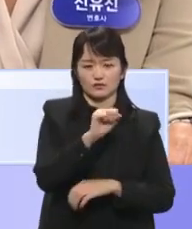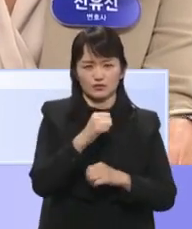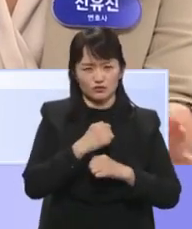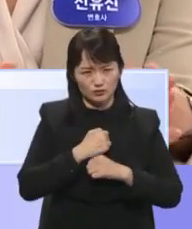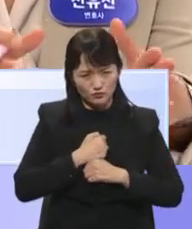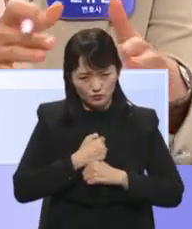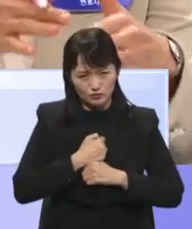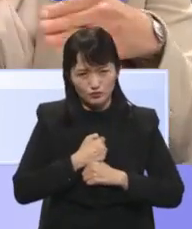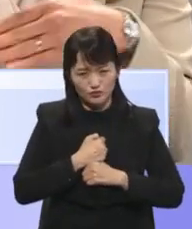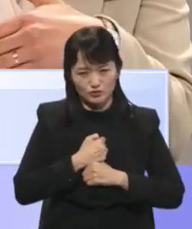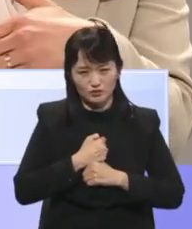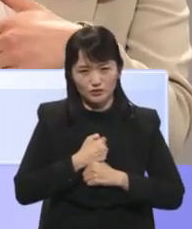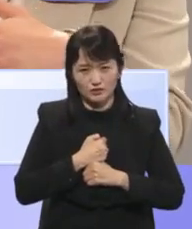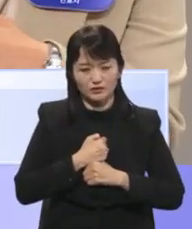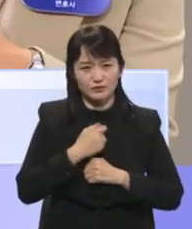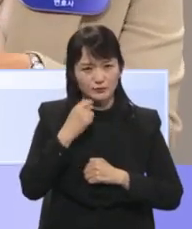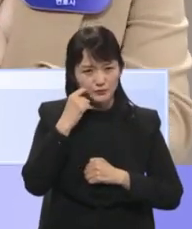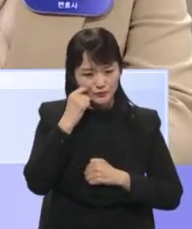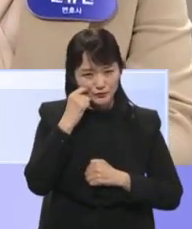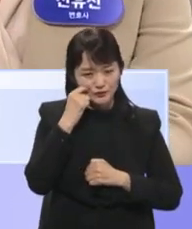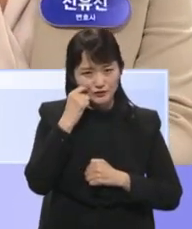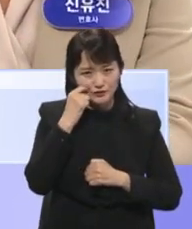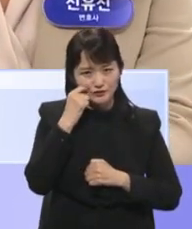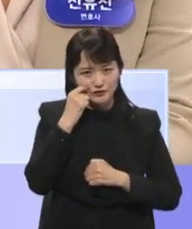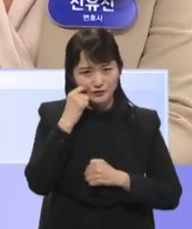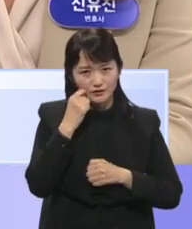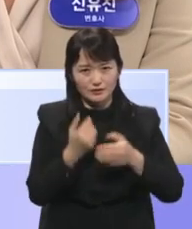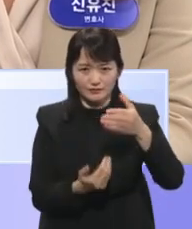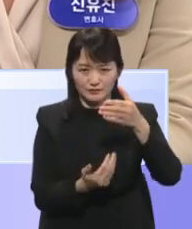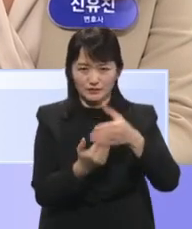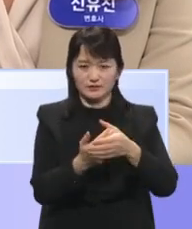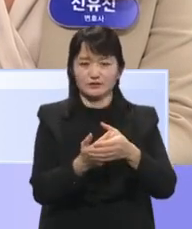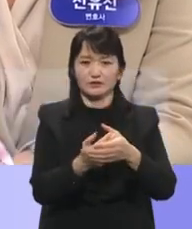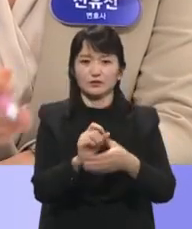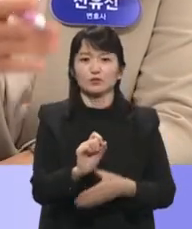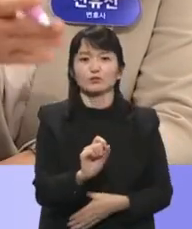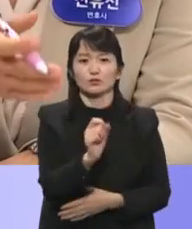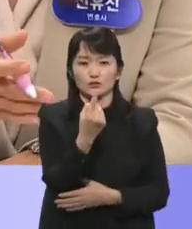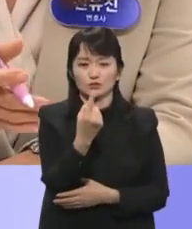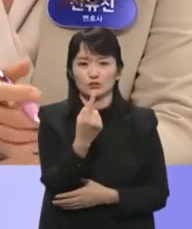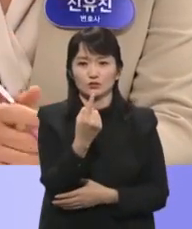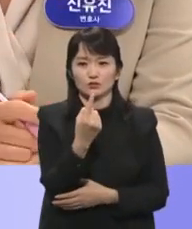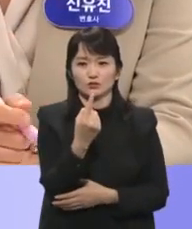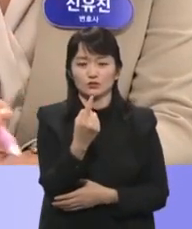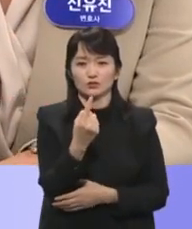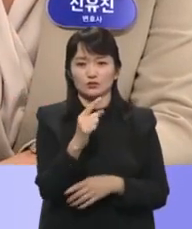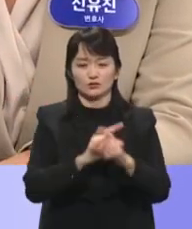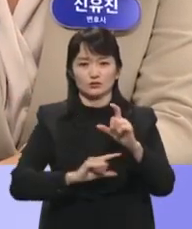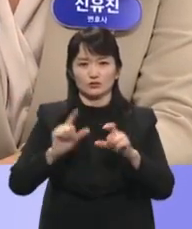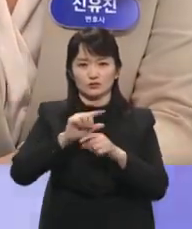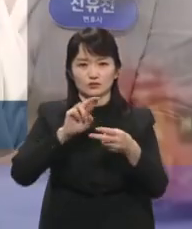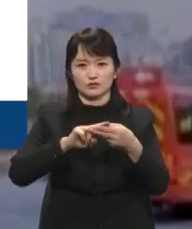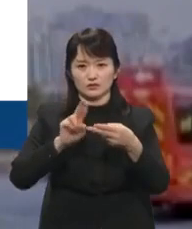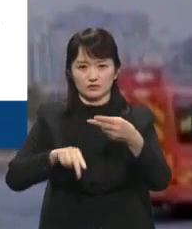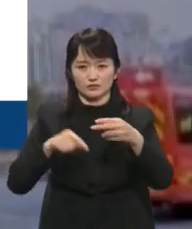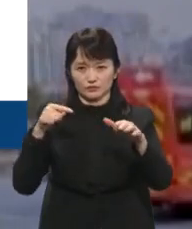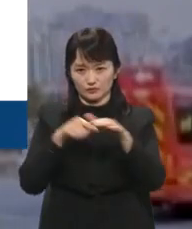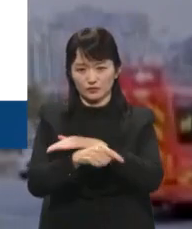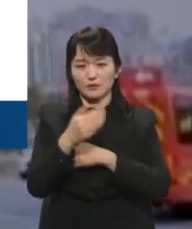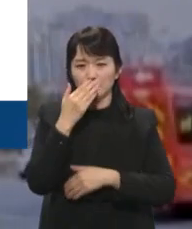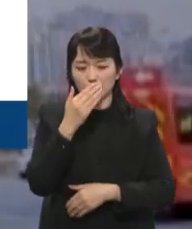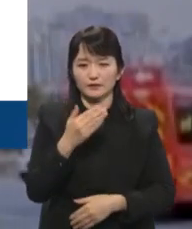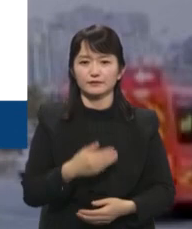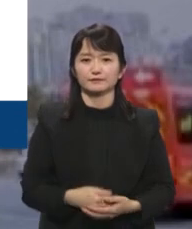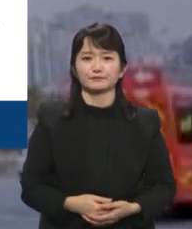따른 또 사고 발생 이런 것 때문에 추가적인 어 형사 조치도 가능할 것 같습니다 일단